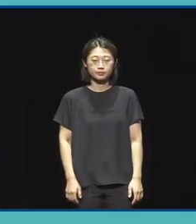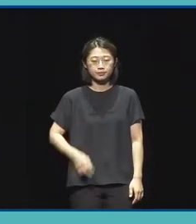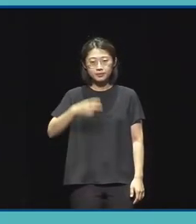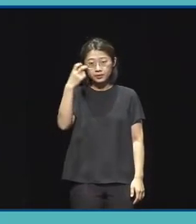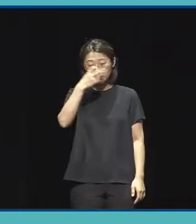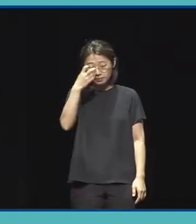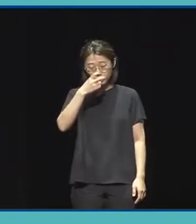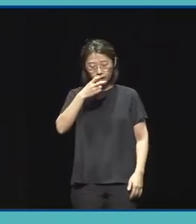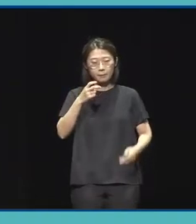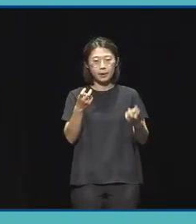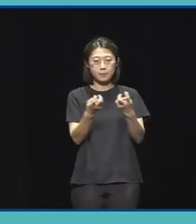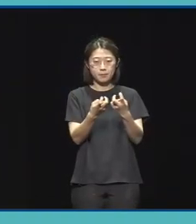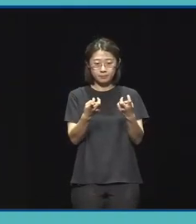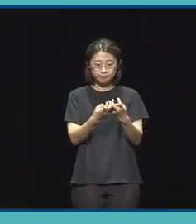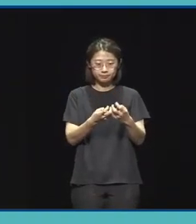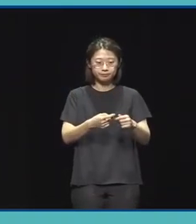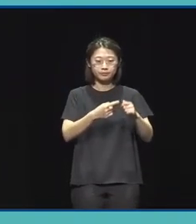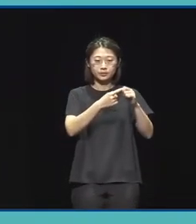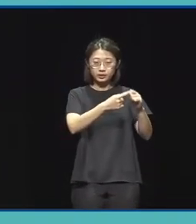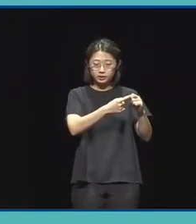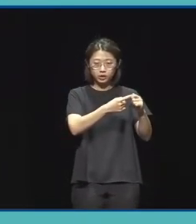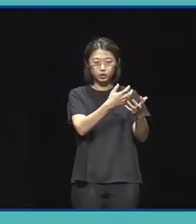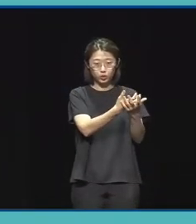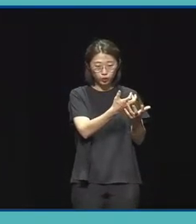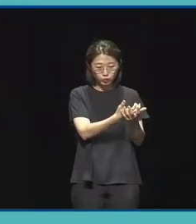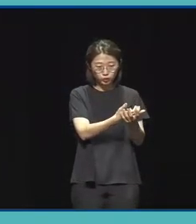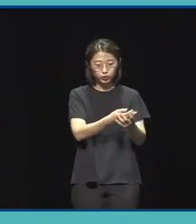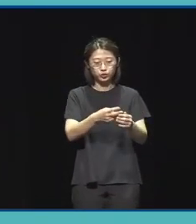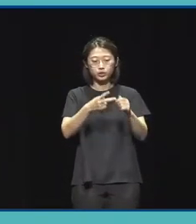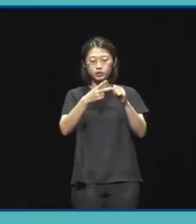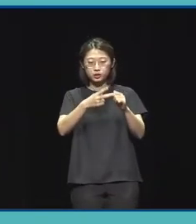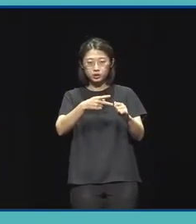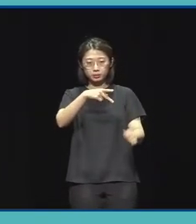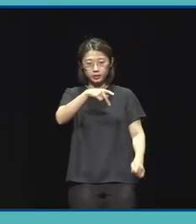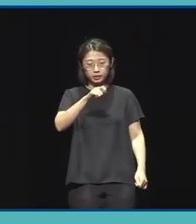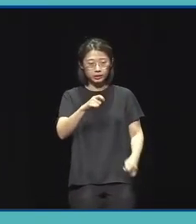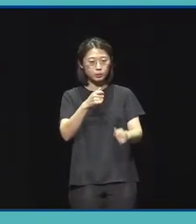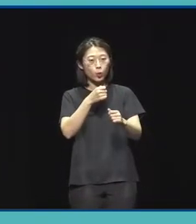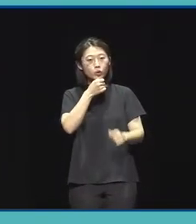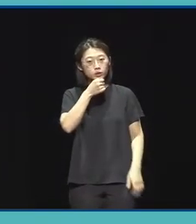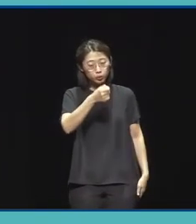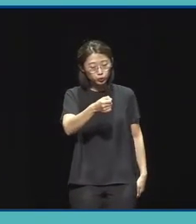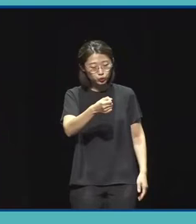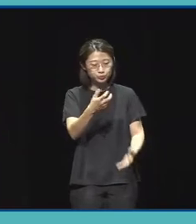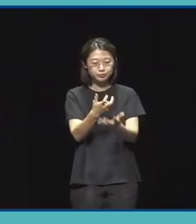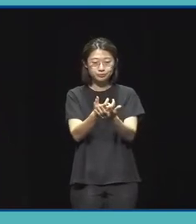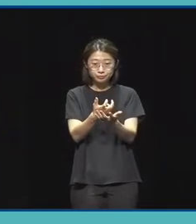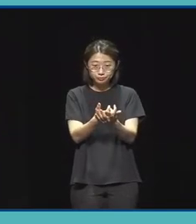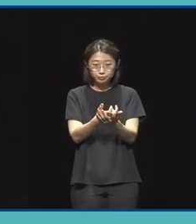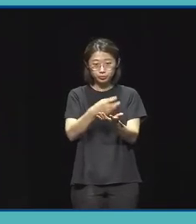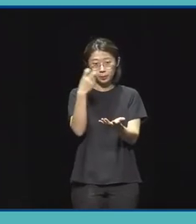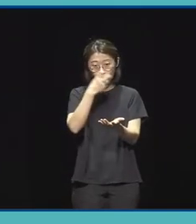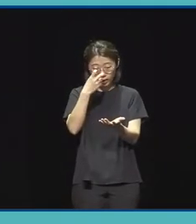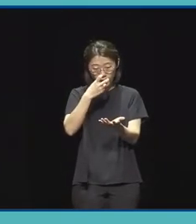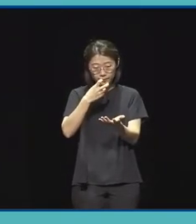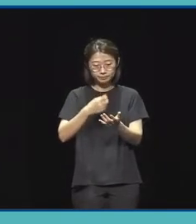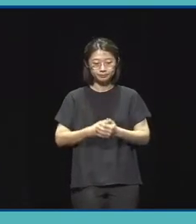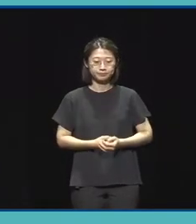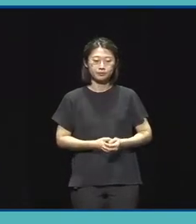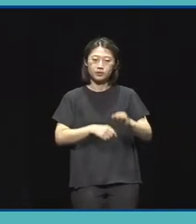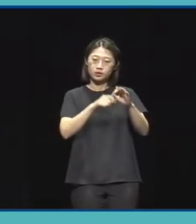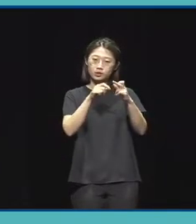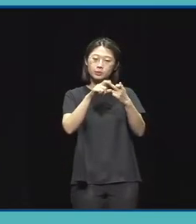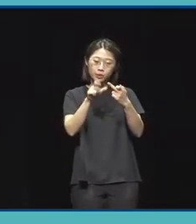심의 방식입니다 1차 서류심사 2차 PT 인터뷰 심사가 12월까지 진행이 될 예정이고요